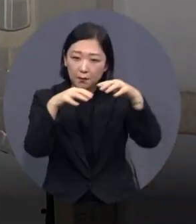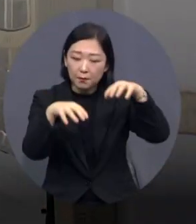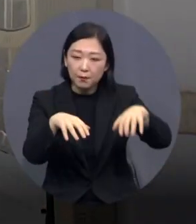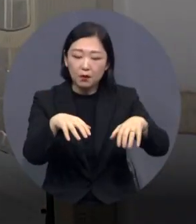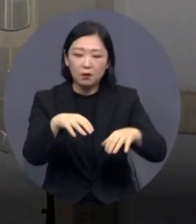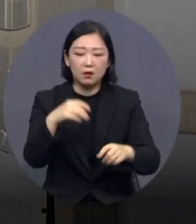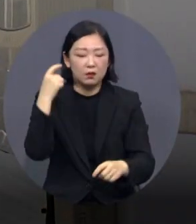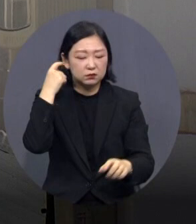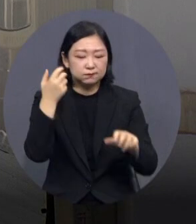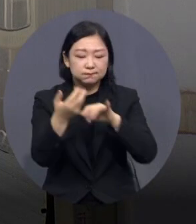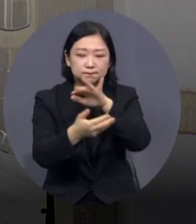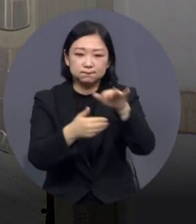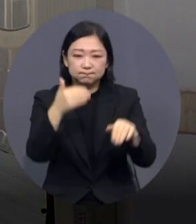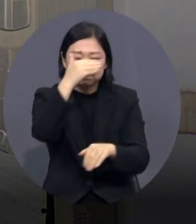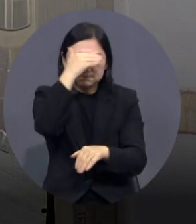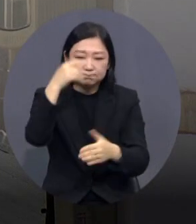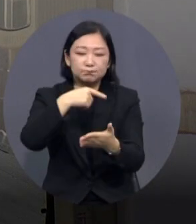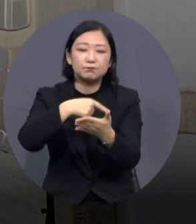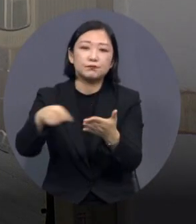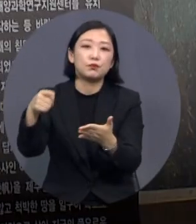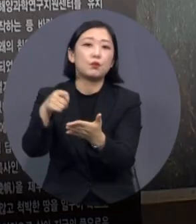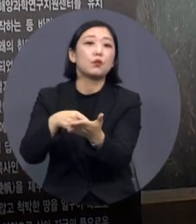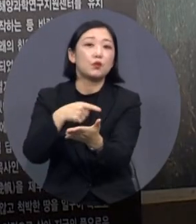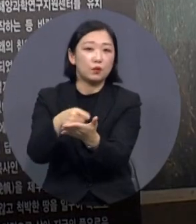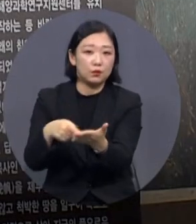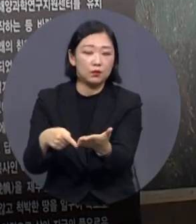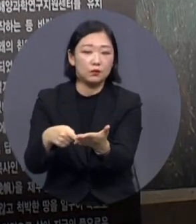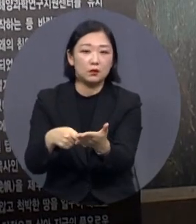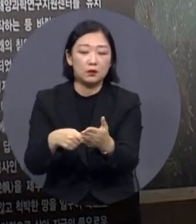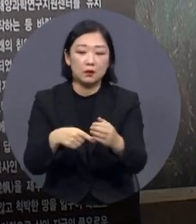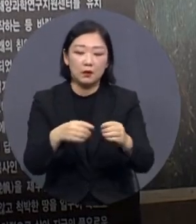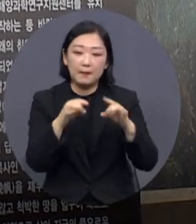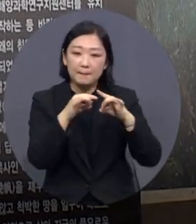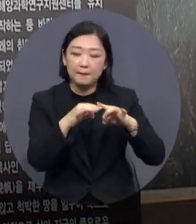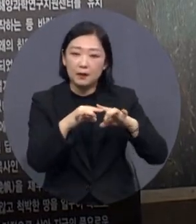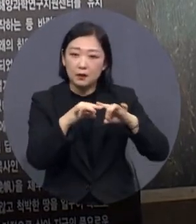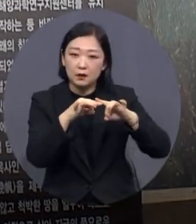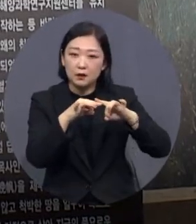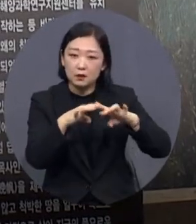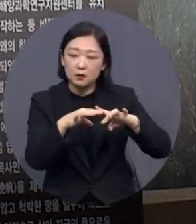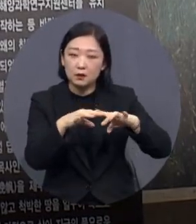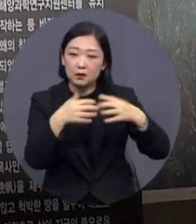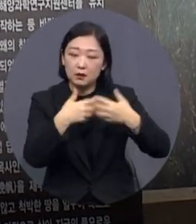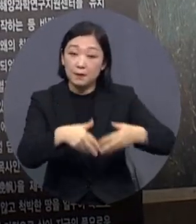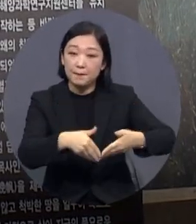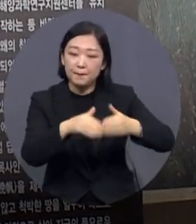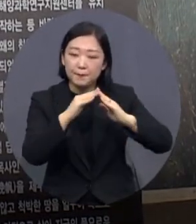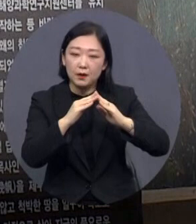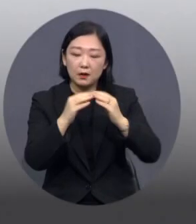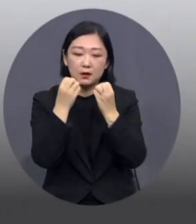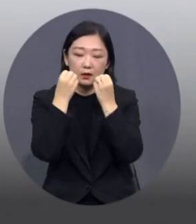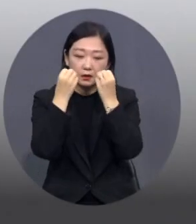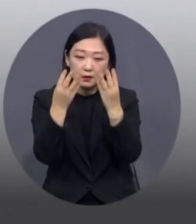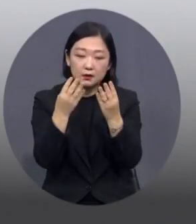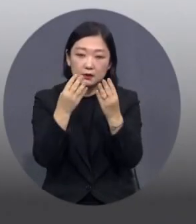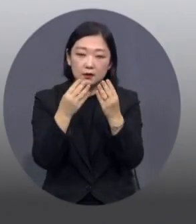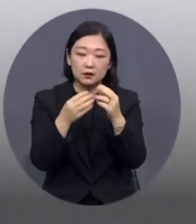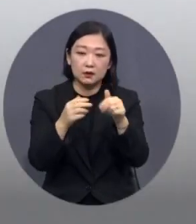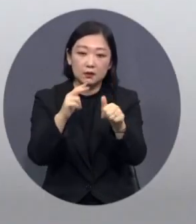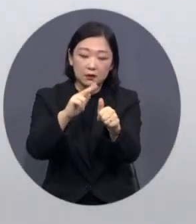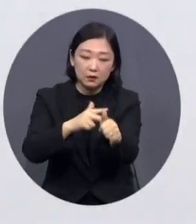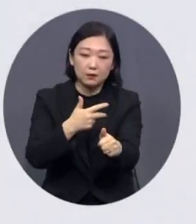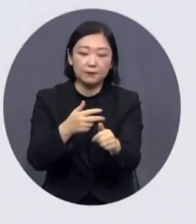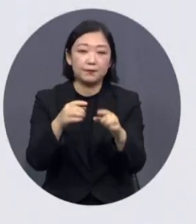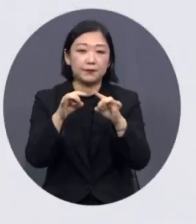소음과 경관 피해에 대한 보상 대책으로 풍력 발전기를 설치할 수 있도록 한 신재생 에너지 특성화